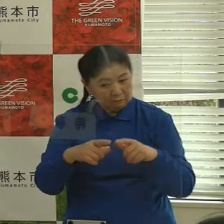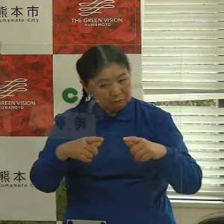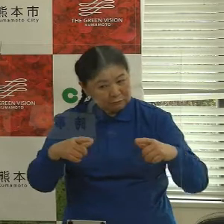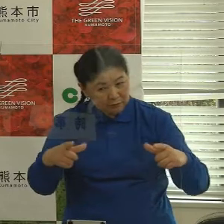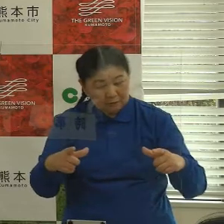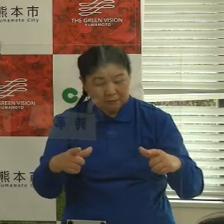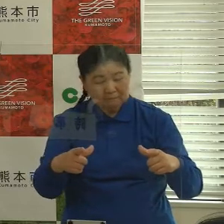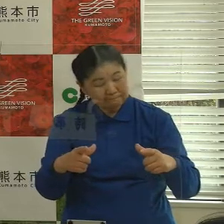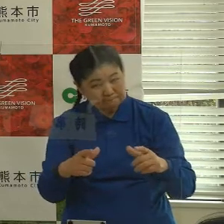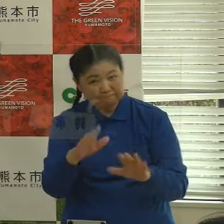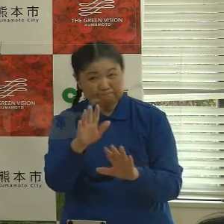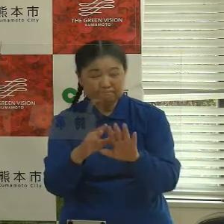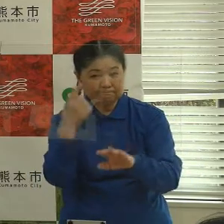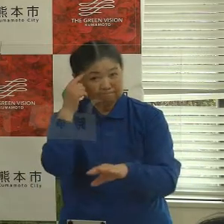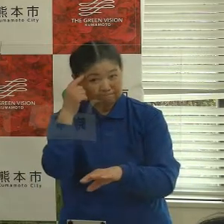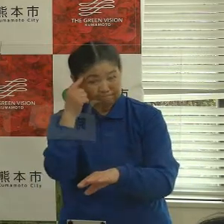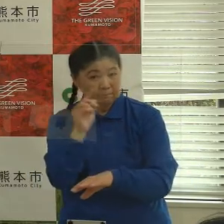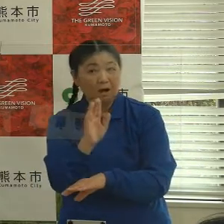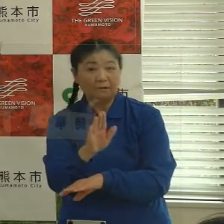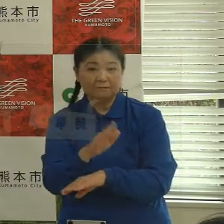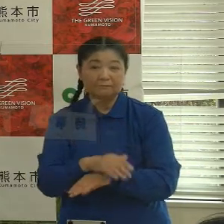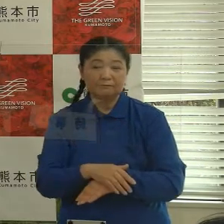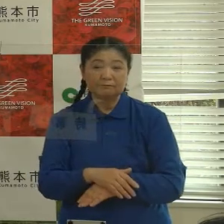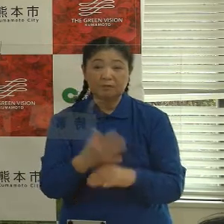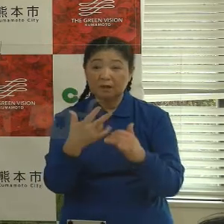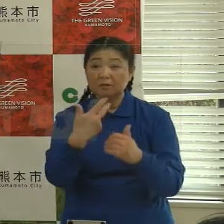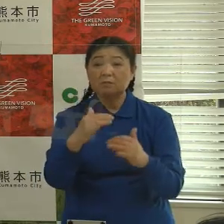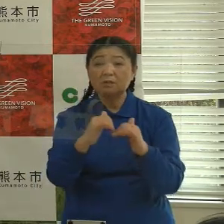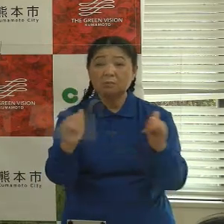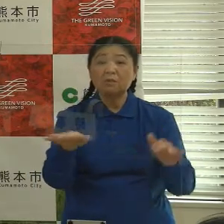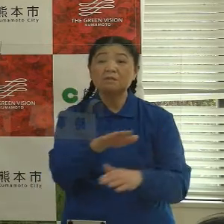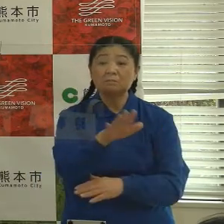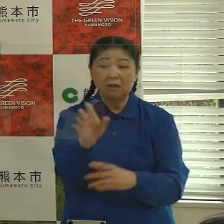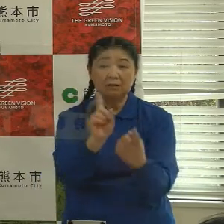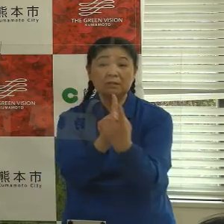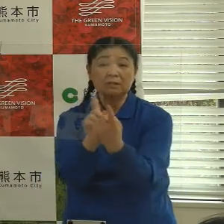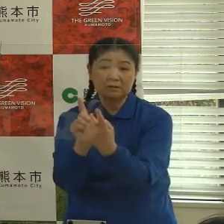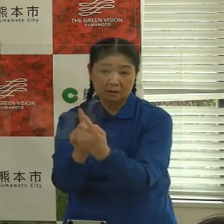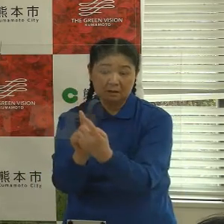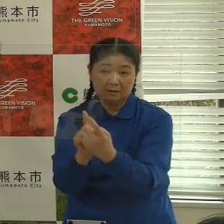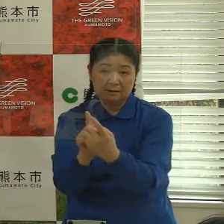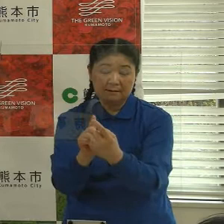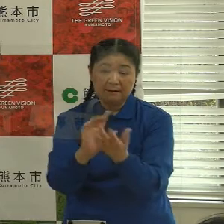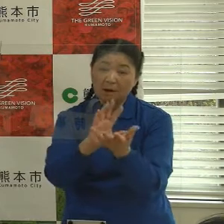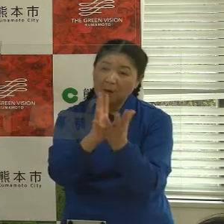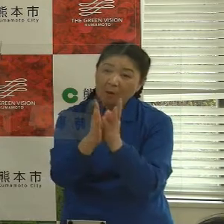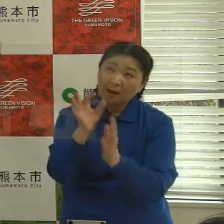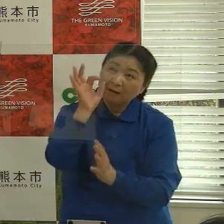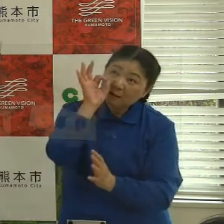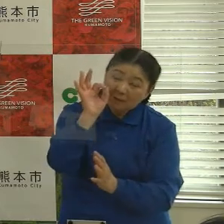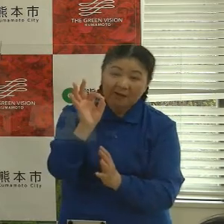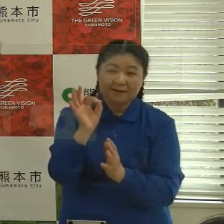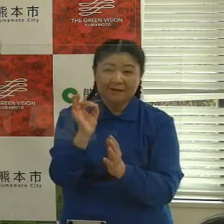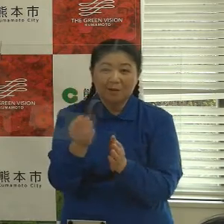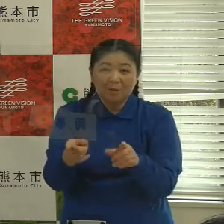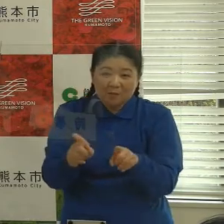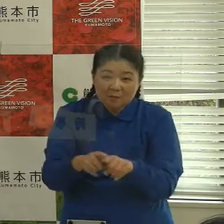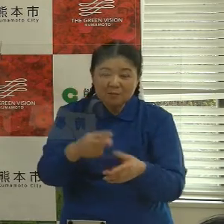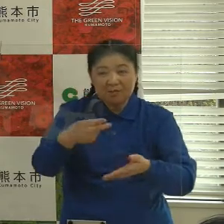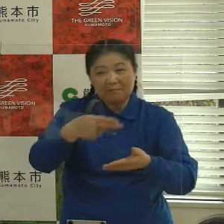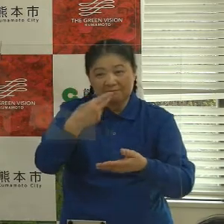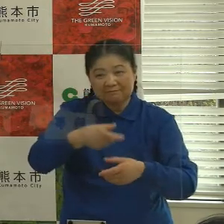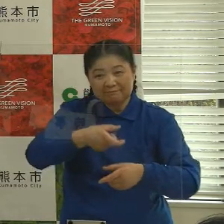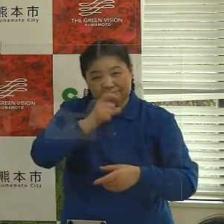可能性は十分にあります。市民の皆様におかれましては お花見を含むですね、宴